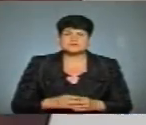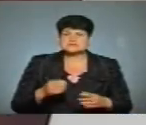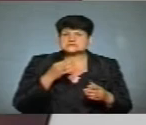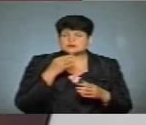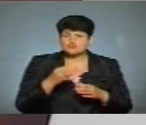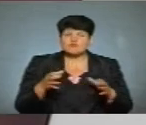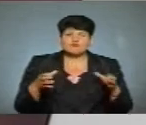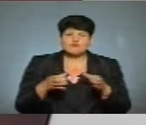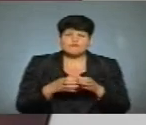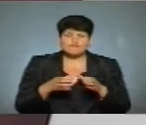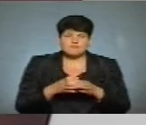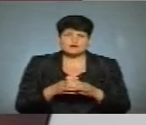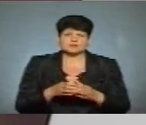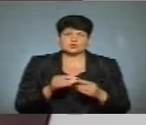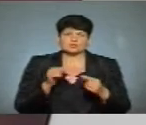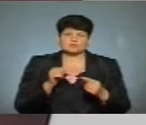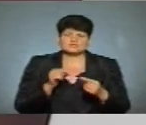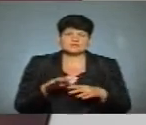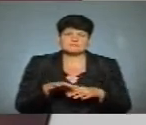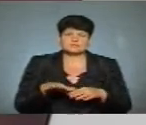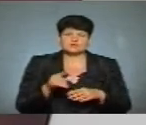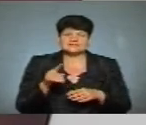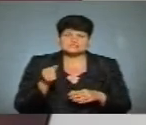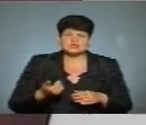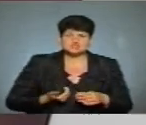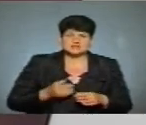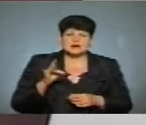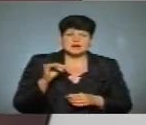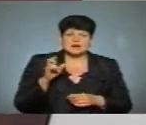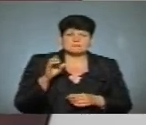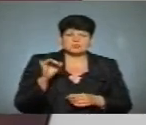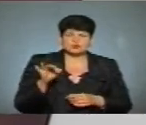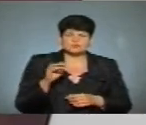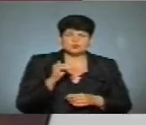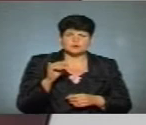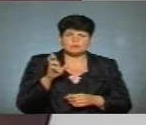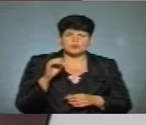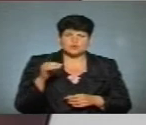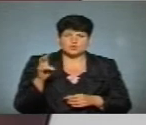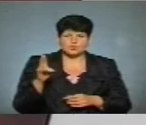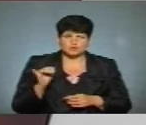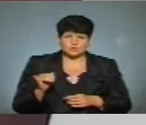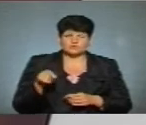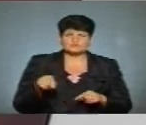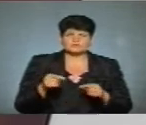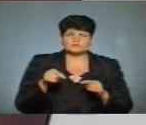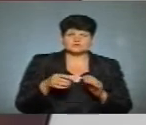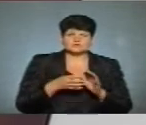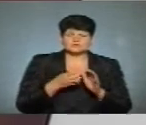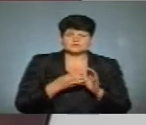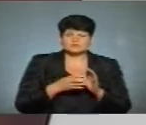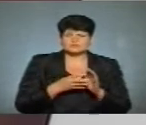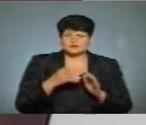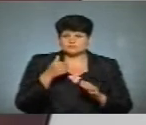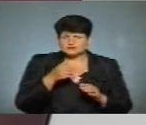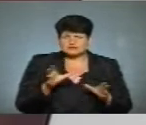Зазначив, партію «Опозиційна платформа «За життя» очолюють Вадим Рабінович та Юрій Бойко. Її заснували у 1999 році як